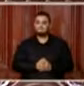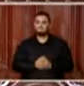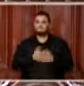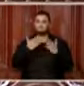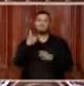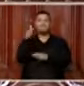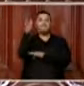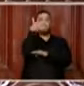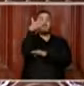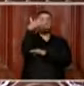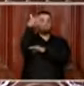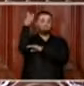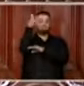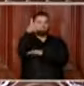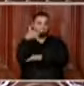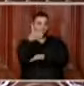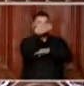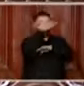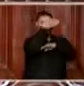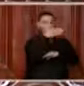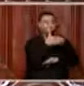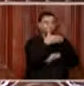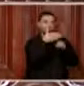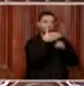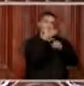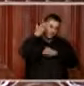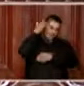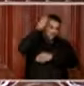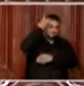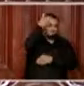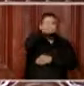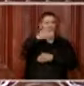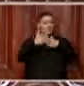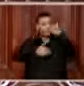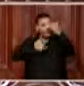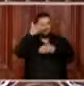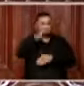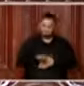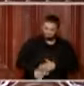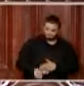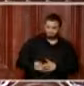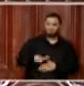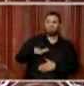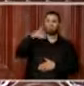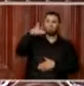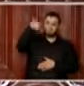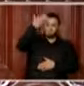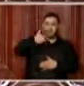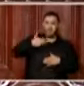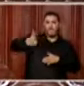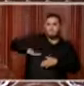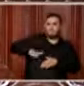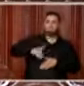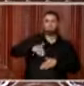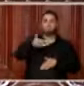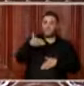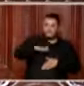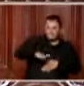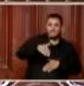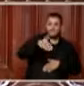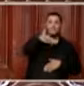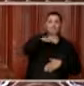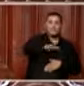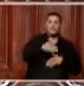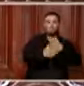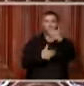الراية الوطنية إلى أجيال سوف تأتي من بعدنا